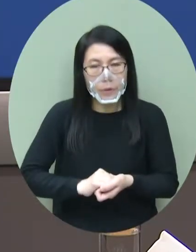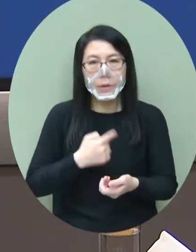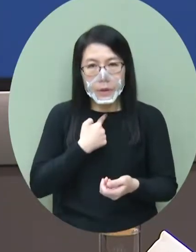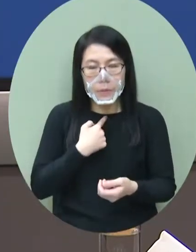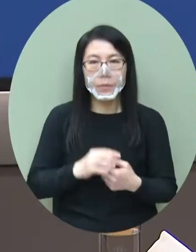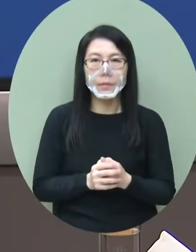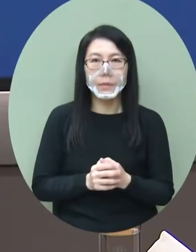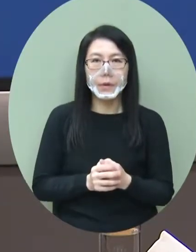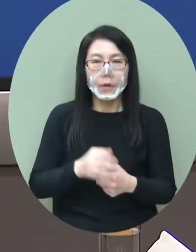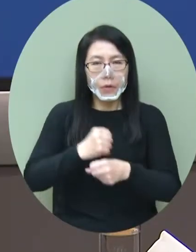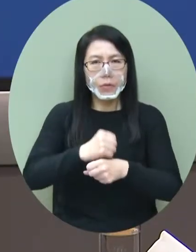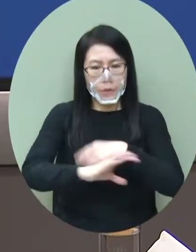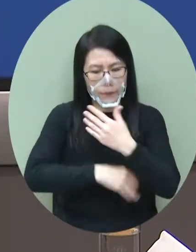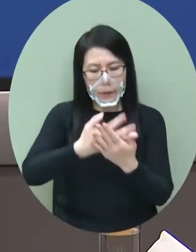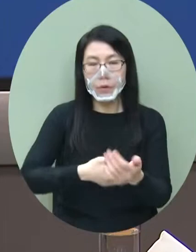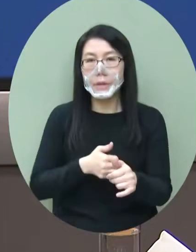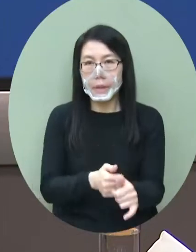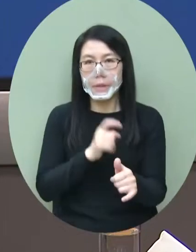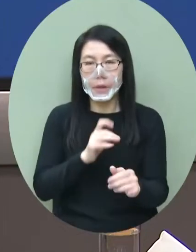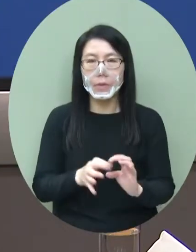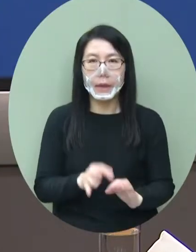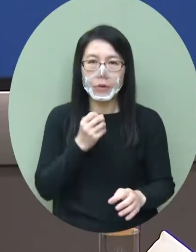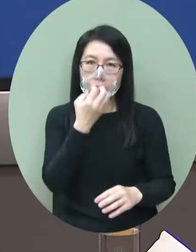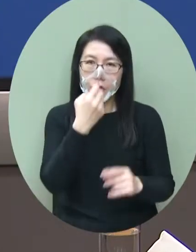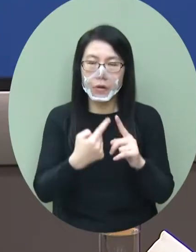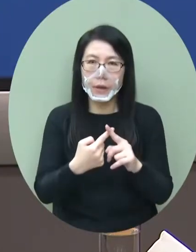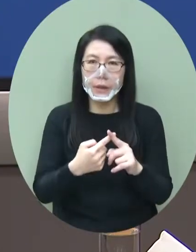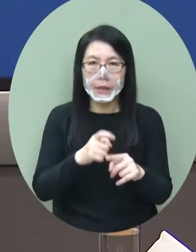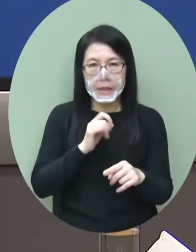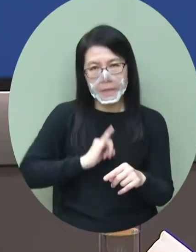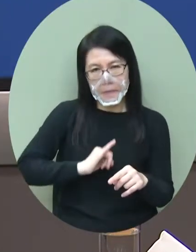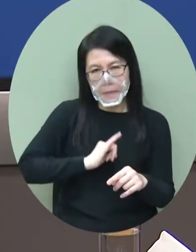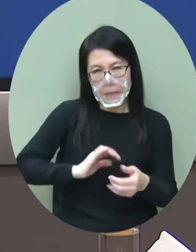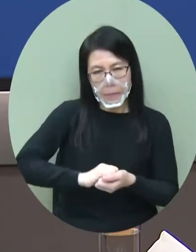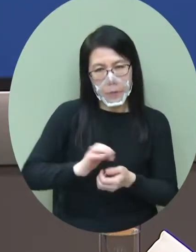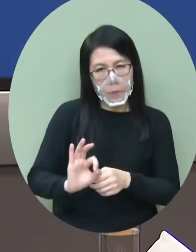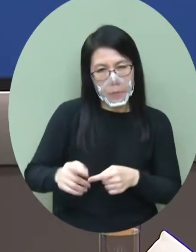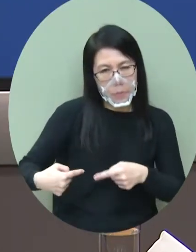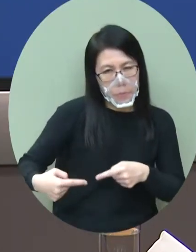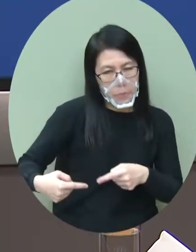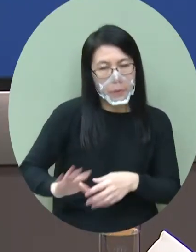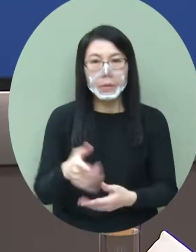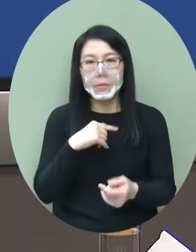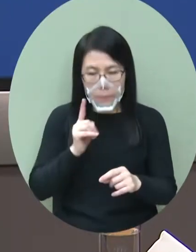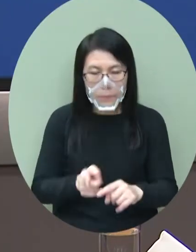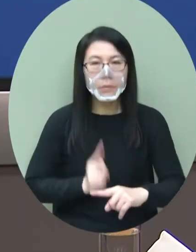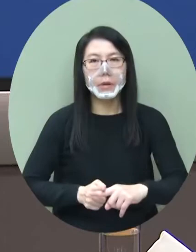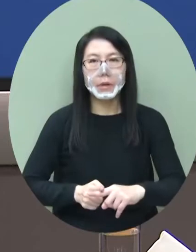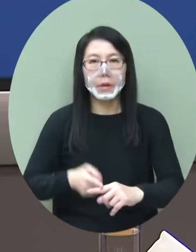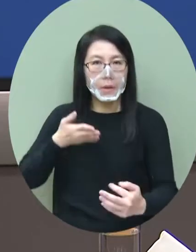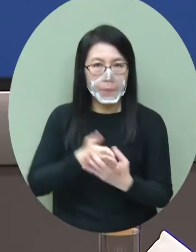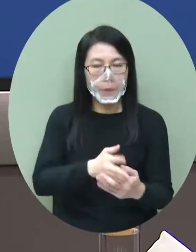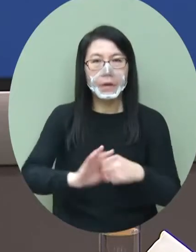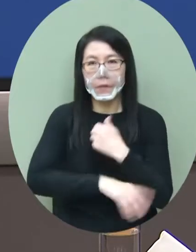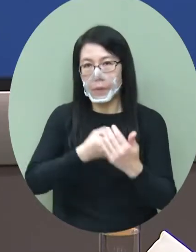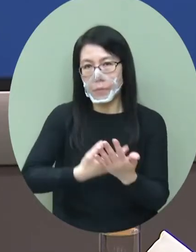和充分合作，但是我们的工作是有法律基础的，如果有人刻意不合作不配合的话，我们也会